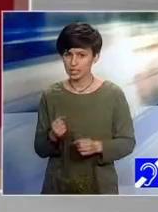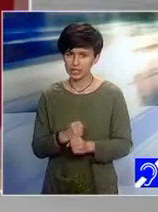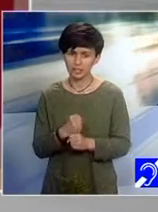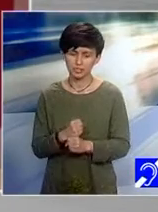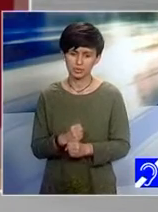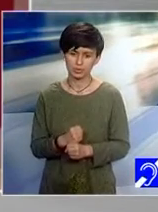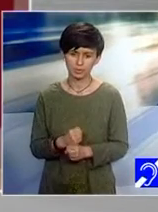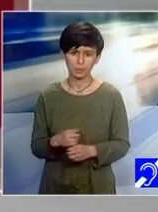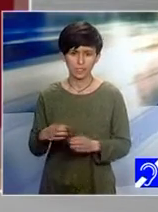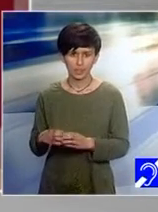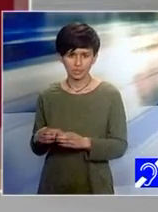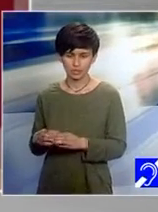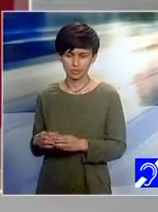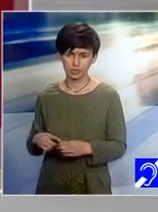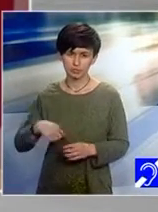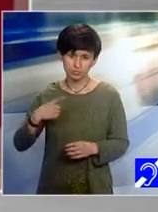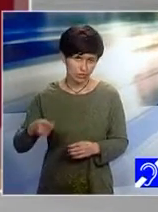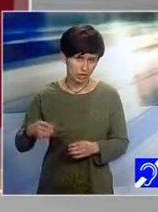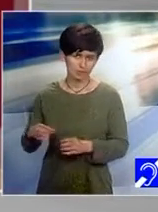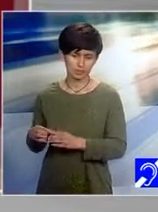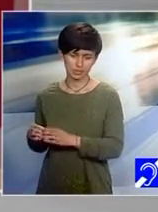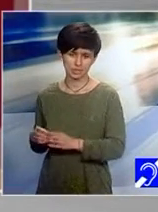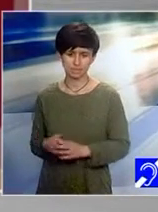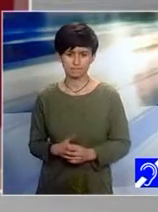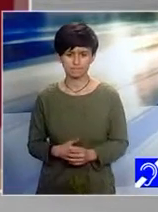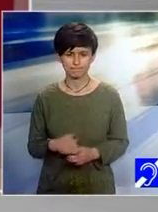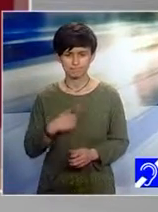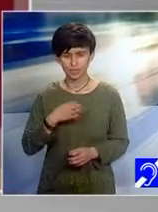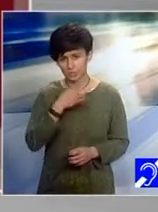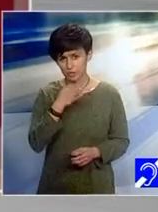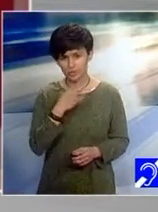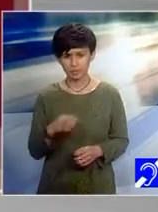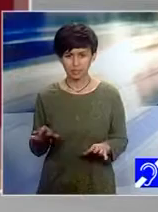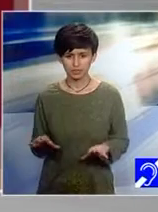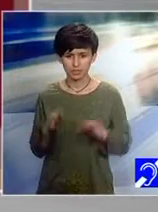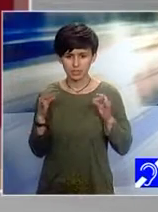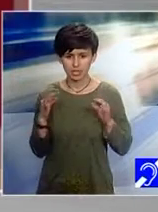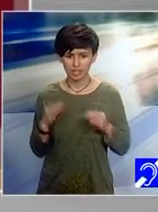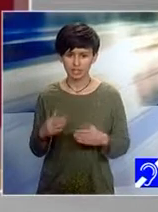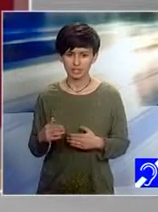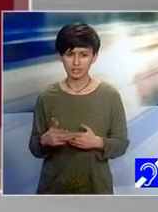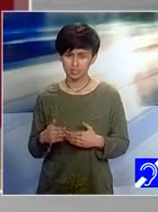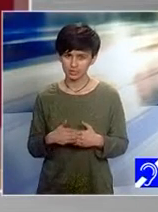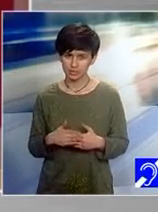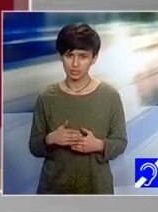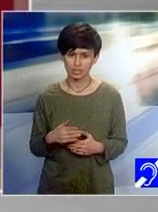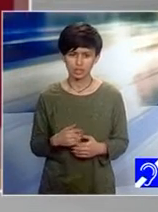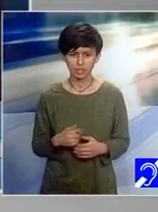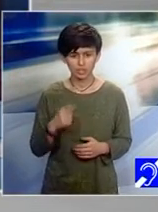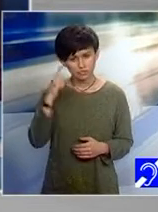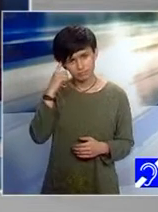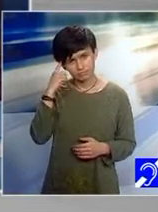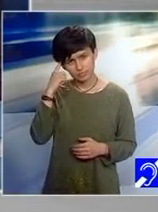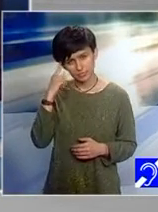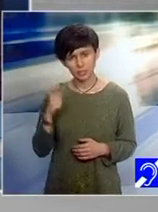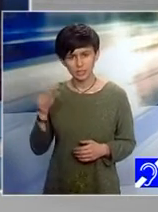comunități. Spuneam că ești de curând ales. Am vrea să Știu că telespectatorii, probabil mulți dintre telespectatorii noștri